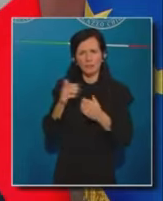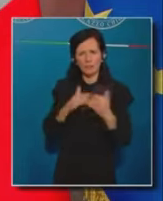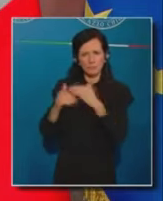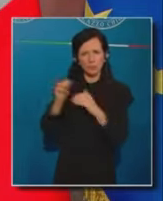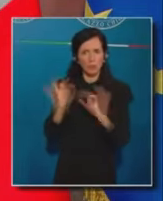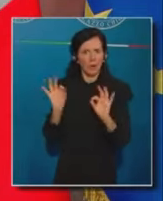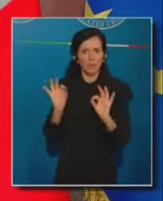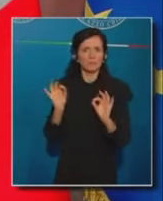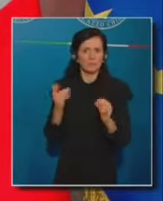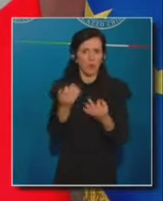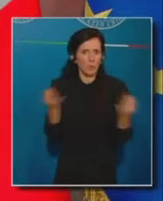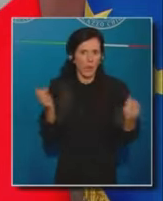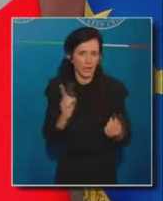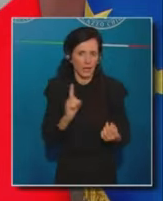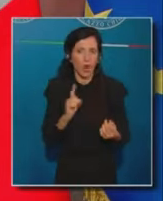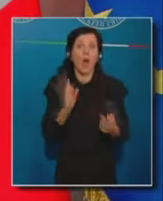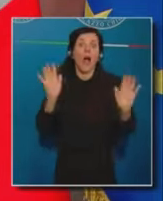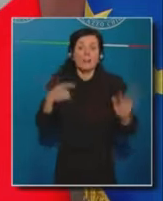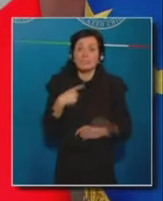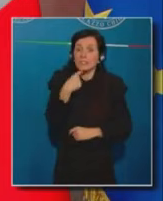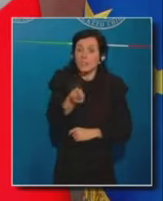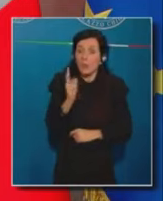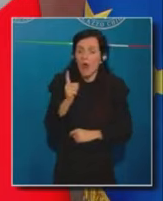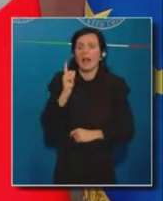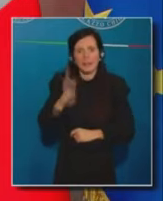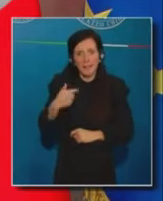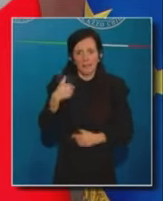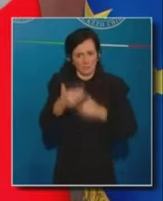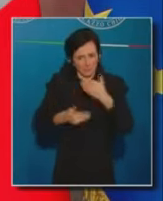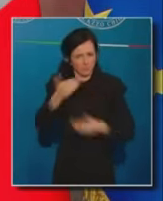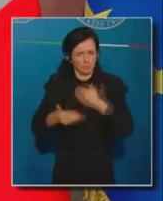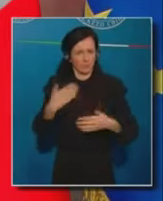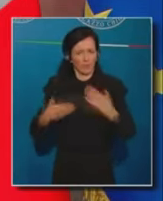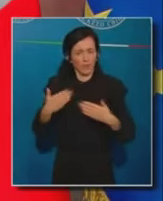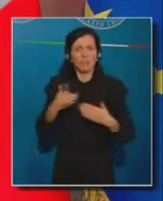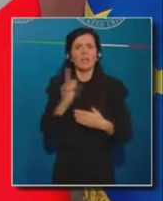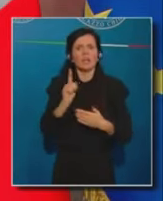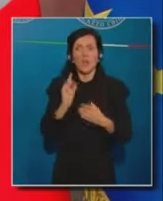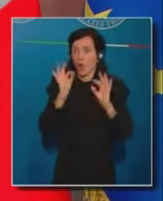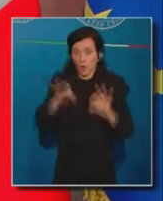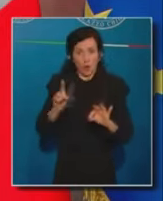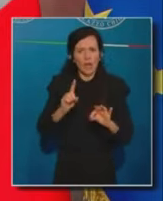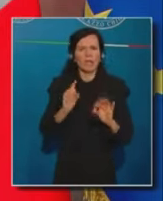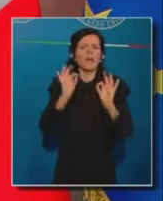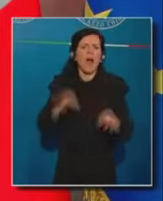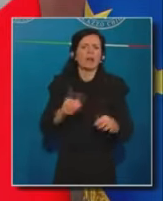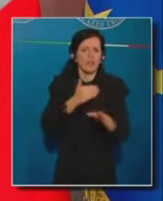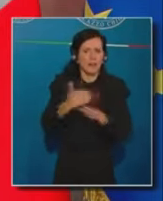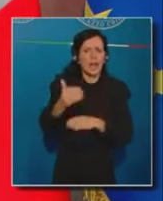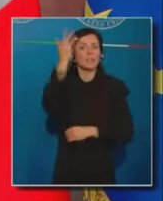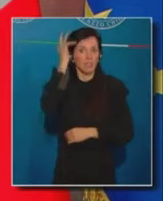dobbiamo affrettarci perché se non ci affrettiamo rischiamo veramente pur di arrivare in ritardo ho già detto che